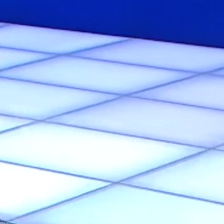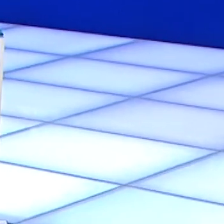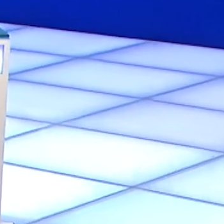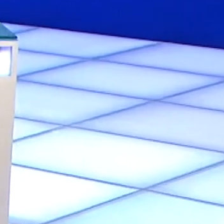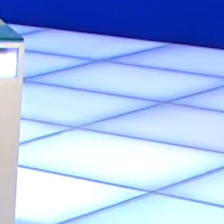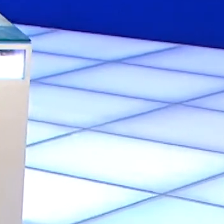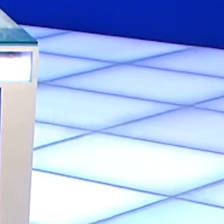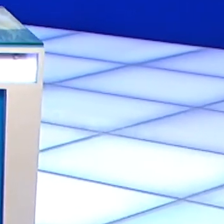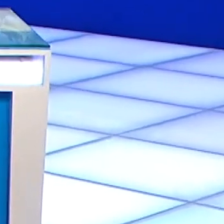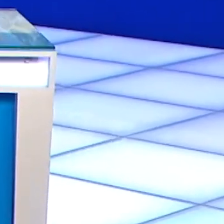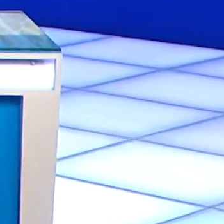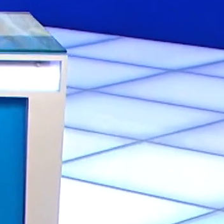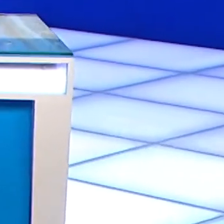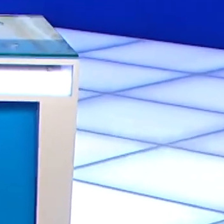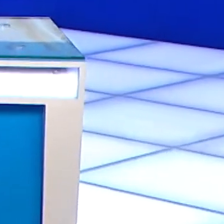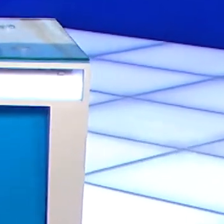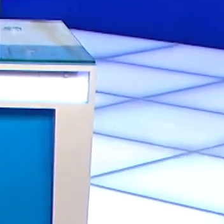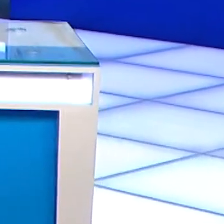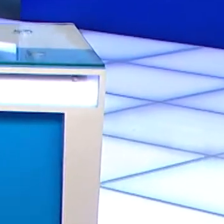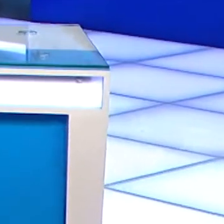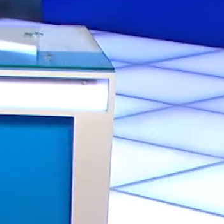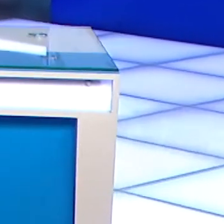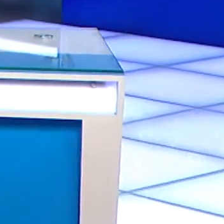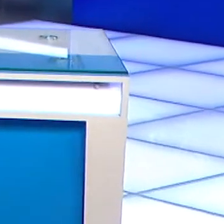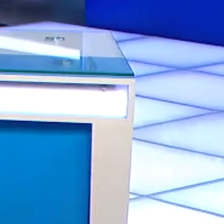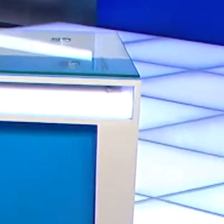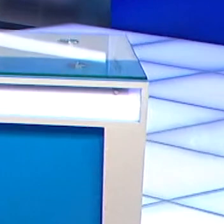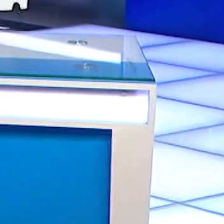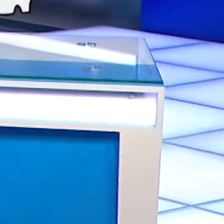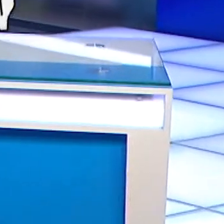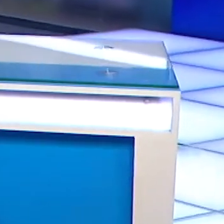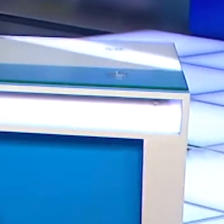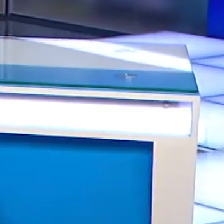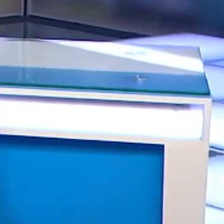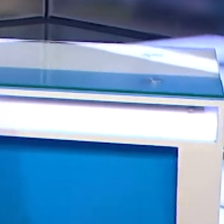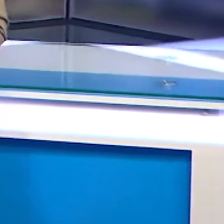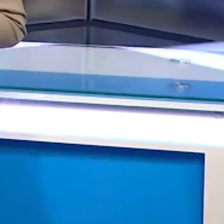Дорогие друзья, посмотреть наши выпуски можно на YouTube-канале. Подписывайтесь, ставьте лайки и